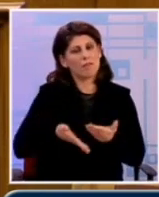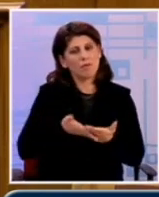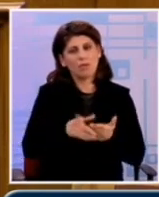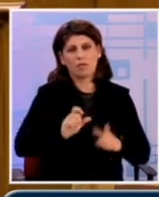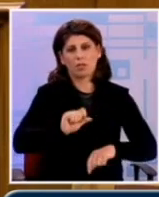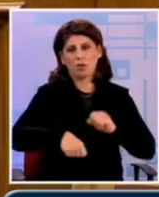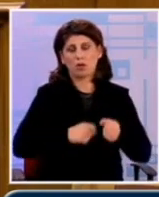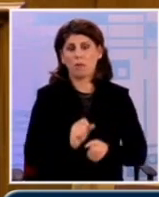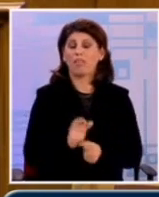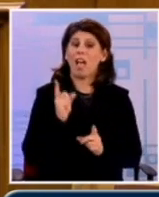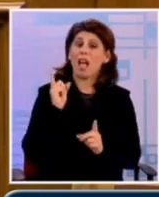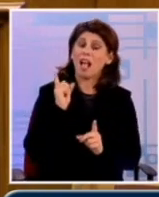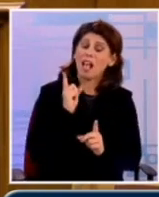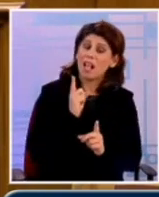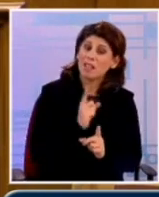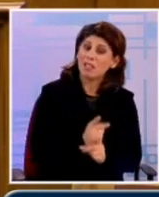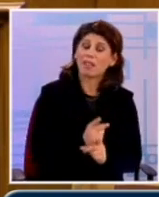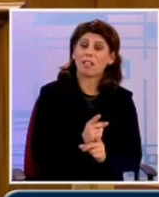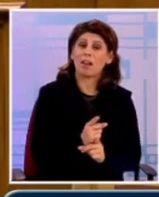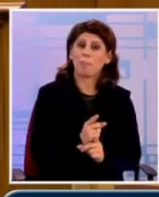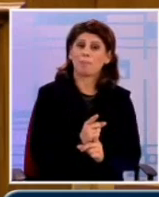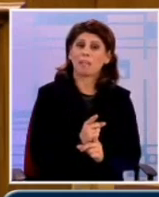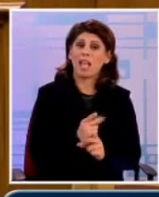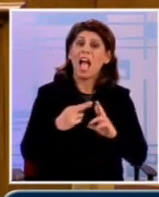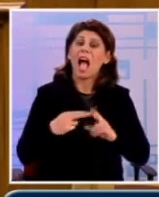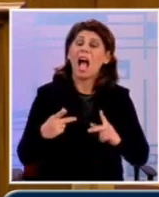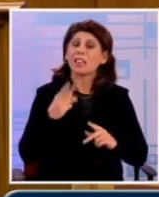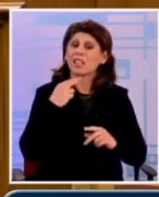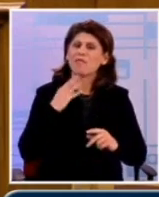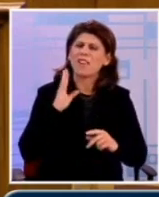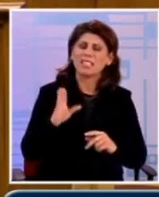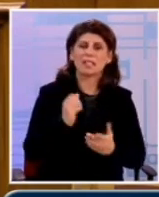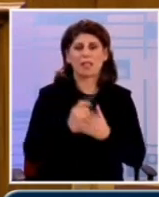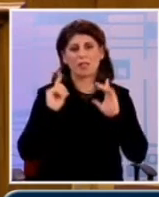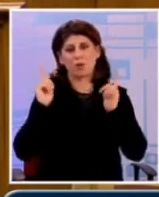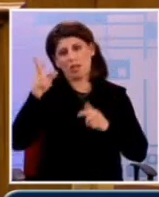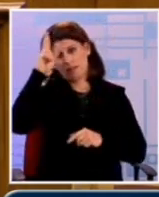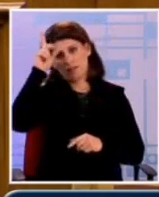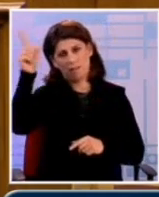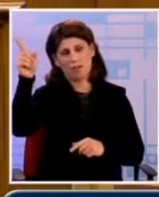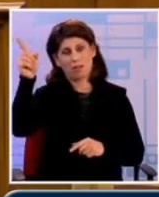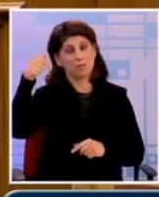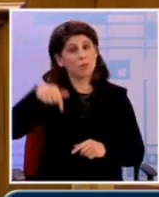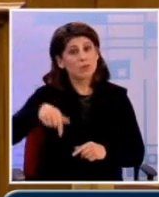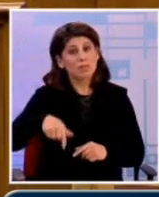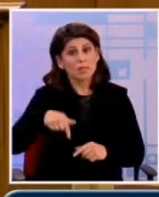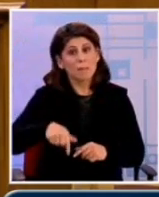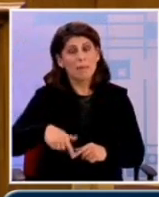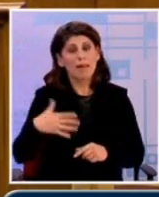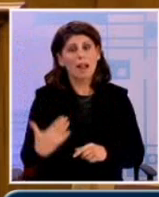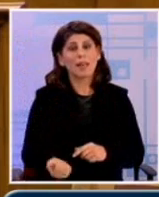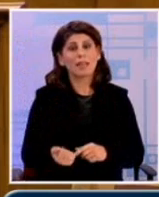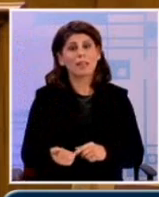την προσπάθεια ιδιαίτεροι οι αντιφασίστες και οι δημοκράτες Γερμανοί, που σήμερα δίνουν